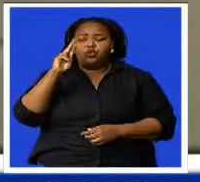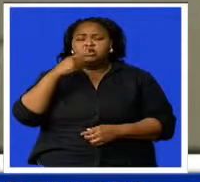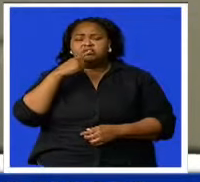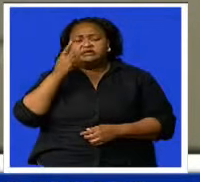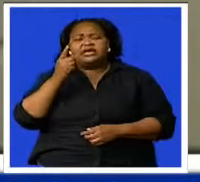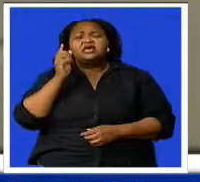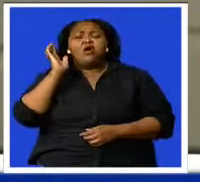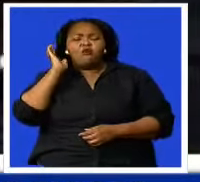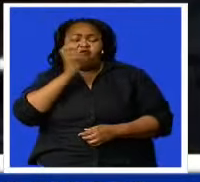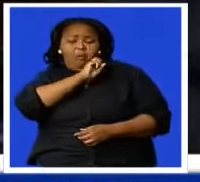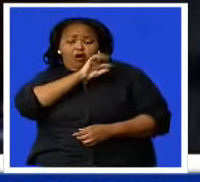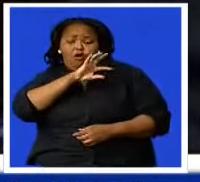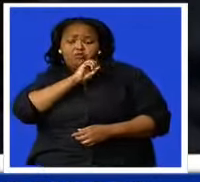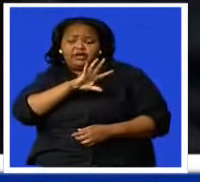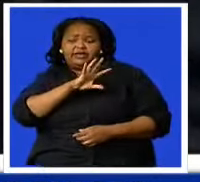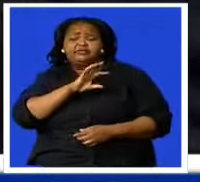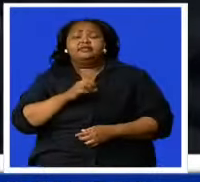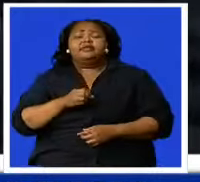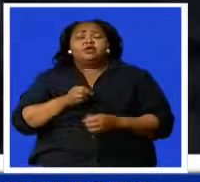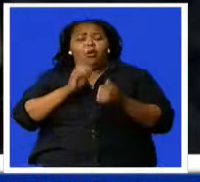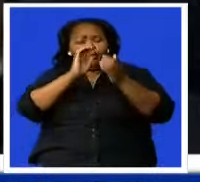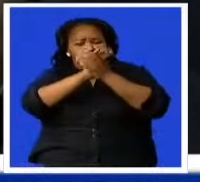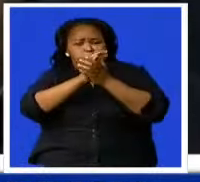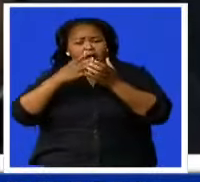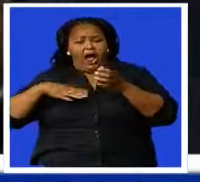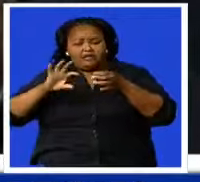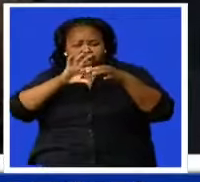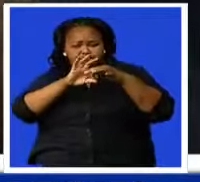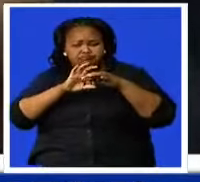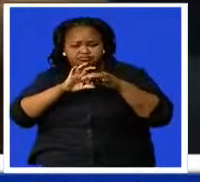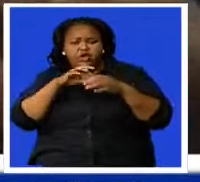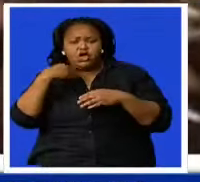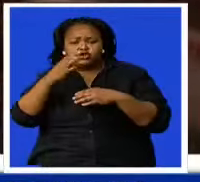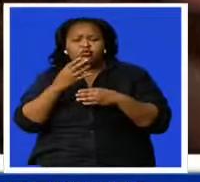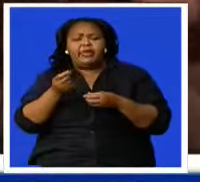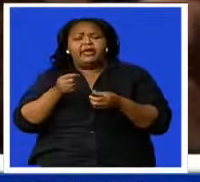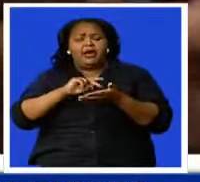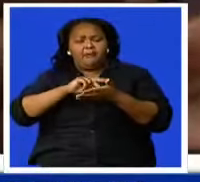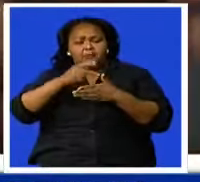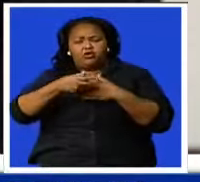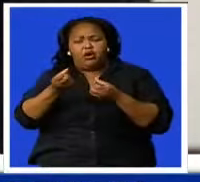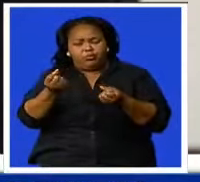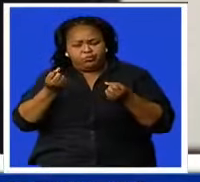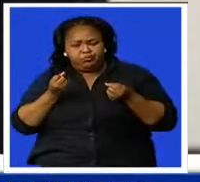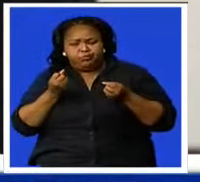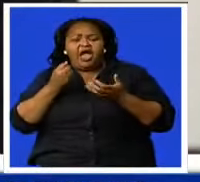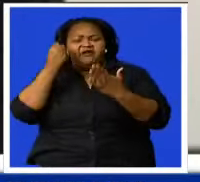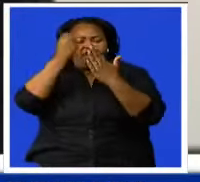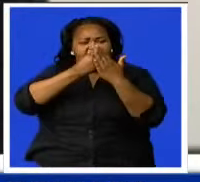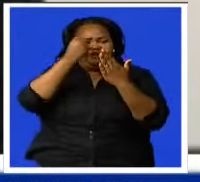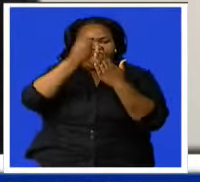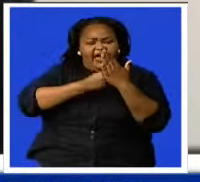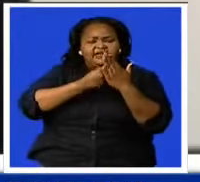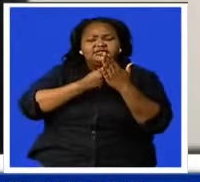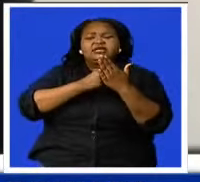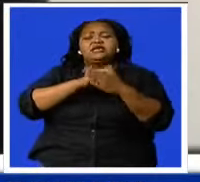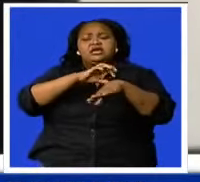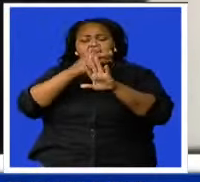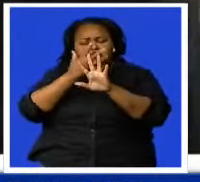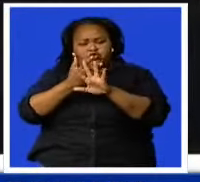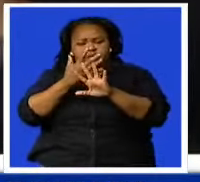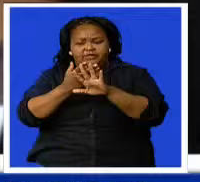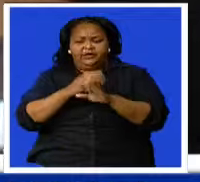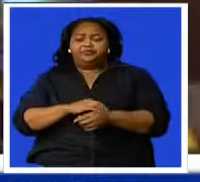letithinzekako uyachubeka nekucinisa tona tinhlelo tekulwa nalo lonke lihlobo lokuhlukubeteka. Masuka bekhuluma ngesikhathi emukela timvo